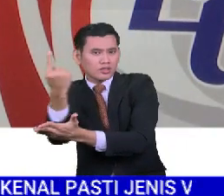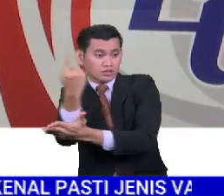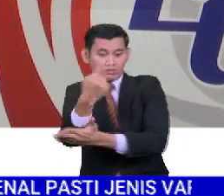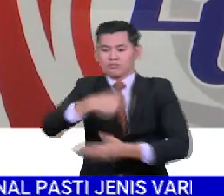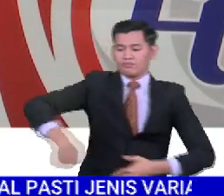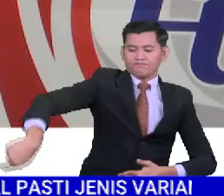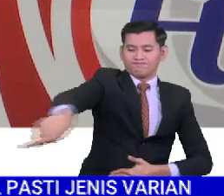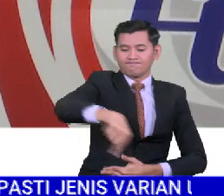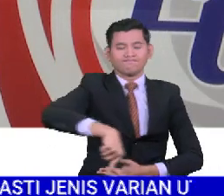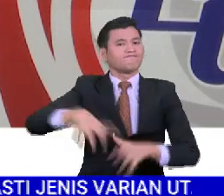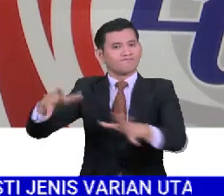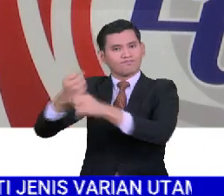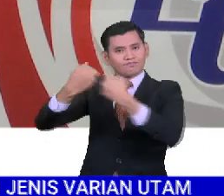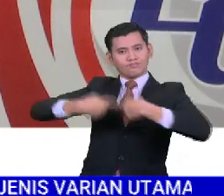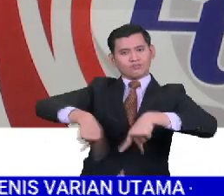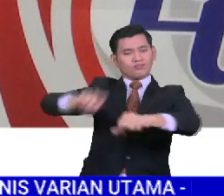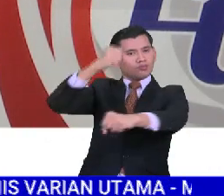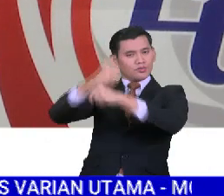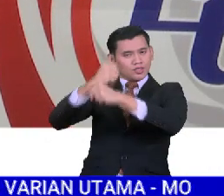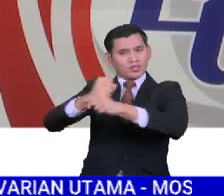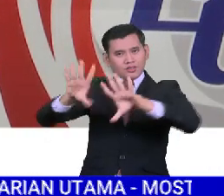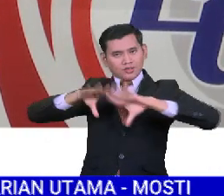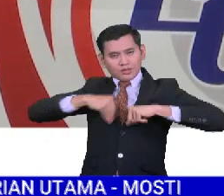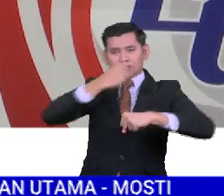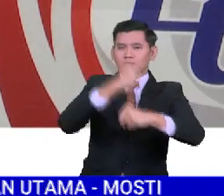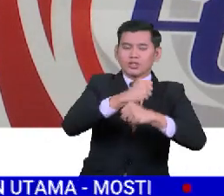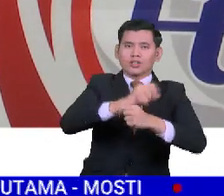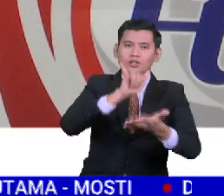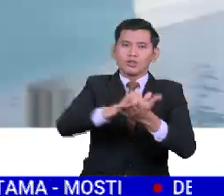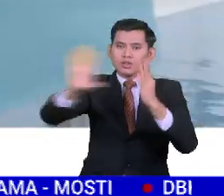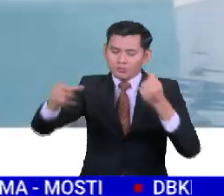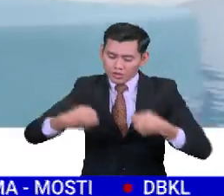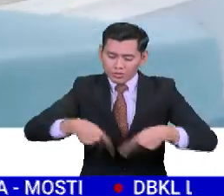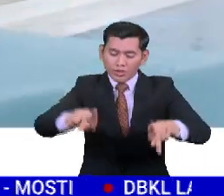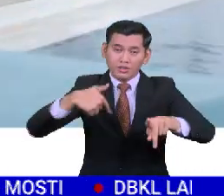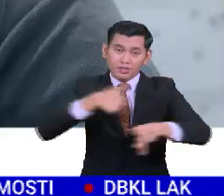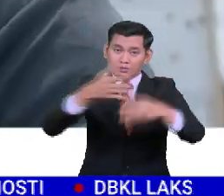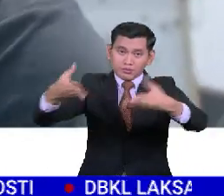masuk. Maksudnya job placement itu. Itu sebenarnya yang added value kita tu.